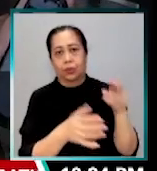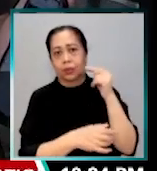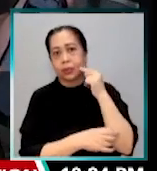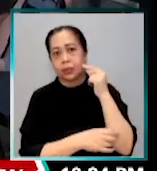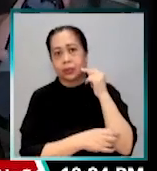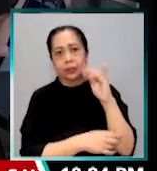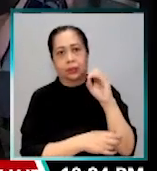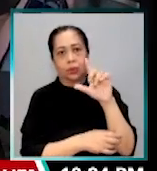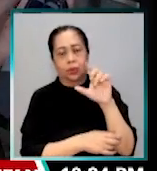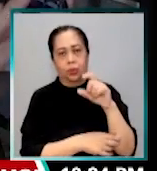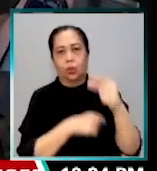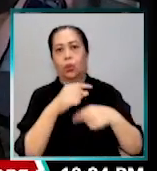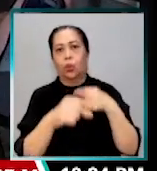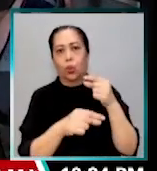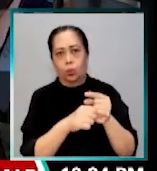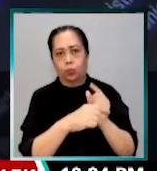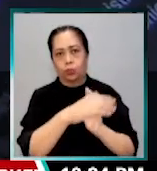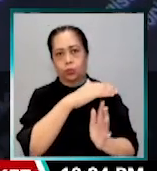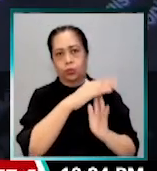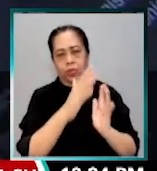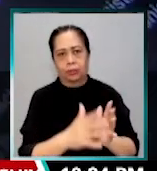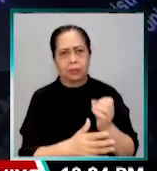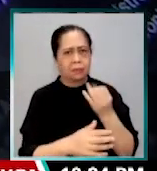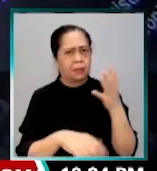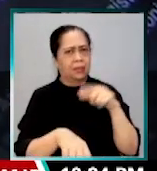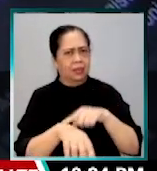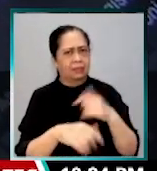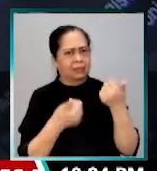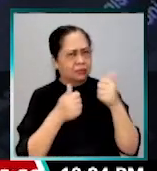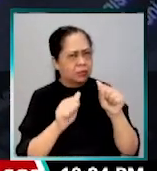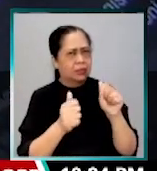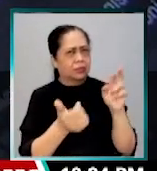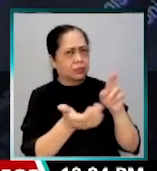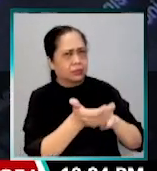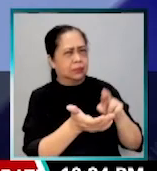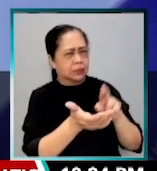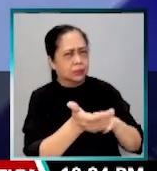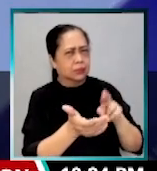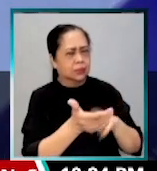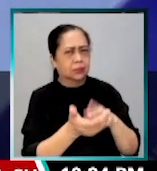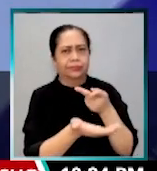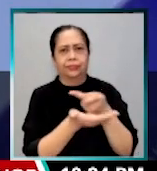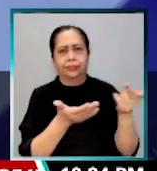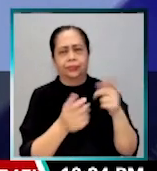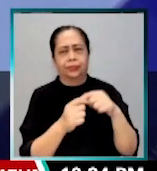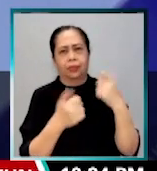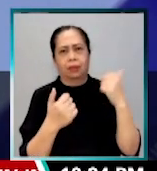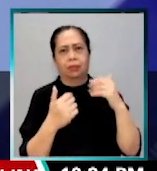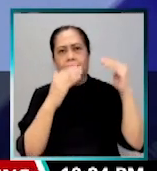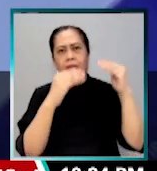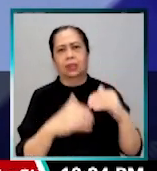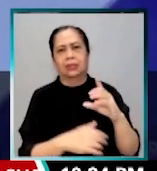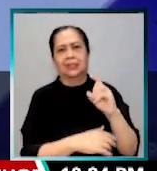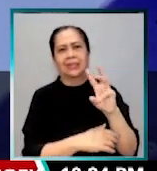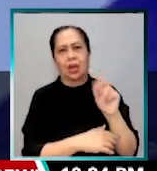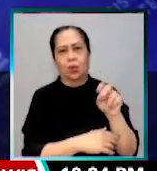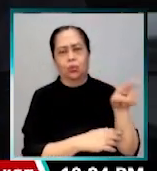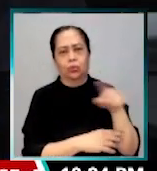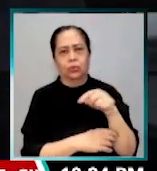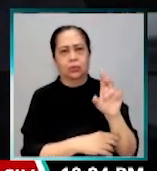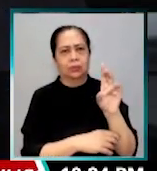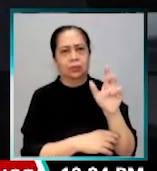namang Globe subscriber, ilang beses na rin sinubukan magparehistro pero naka-down ang server ng Globe simula kaninang alas 7 ng